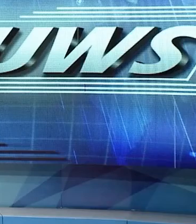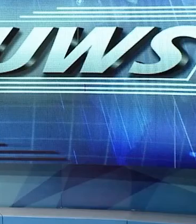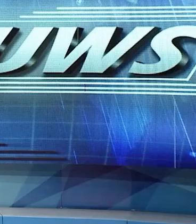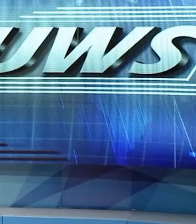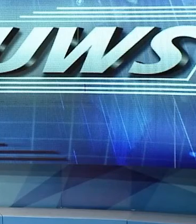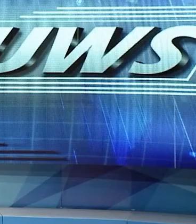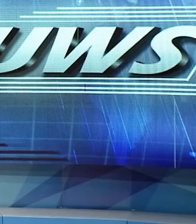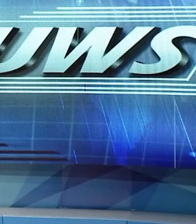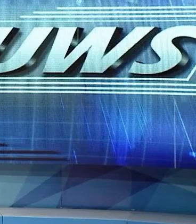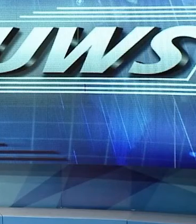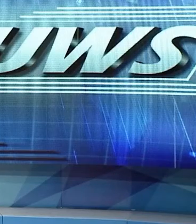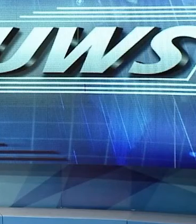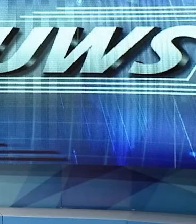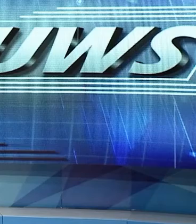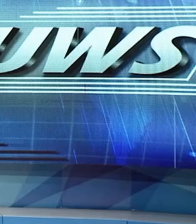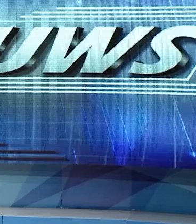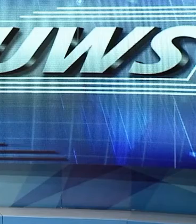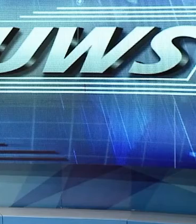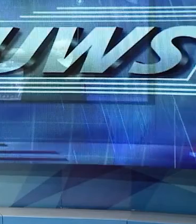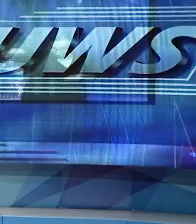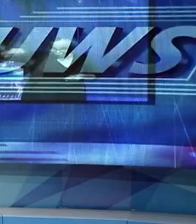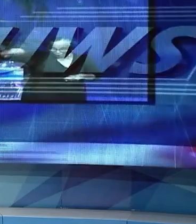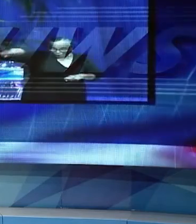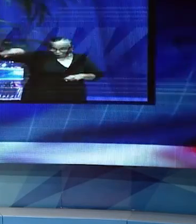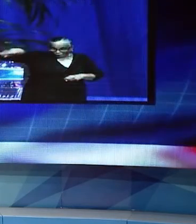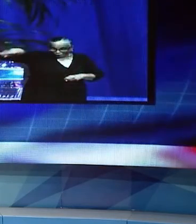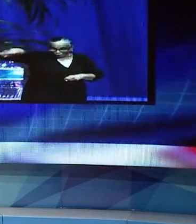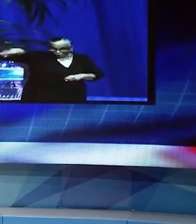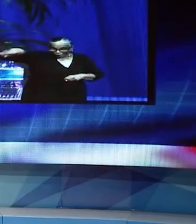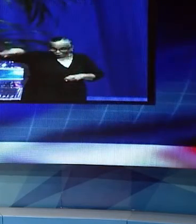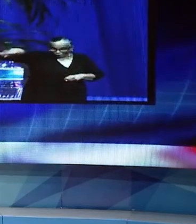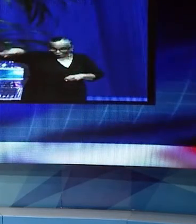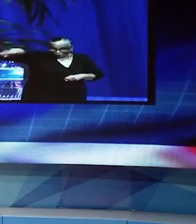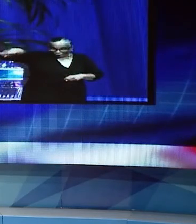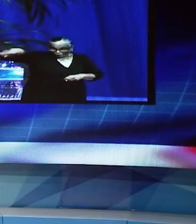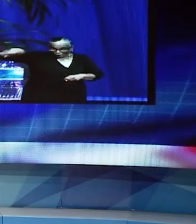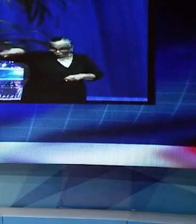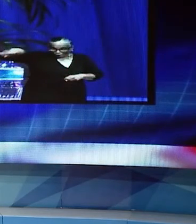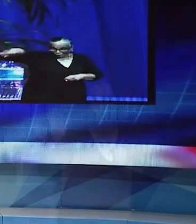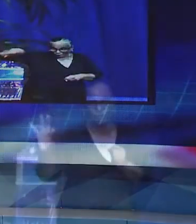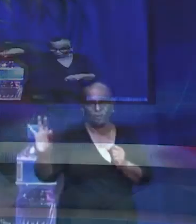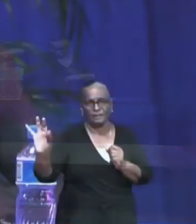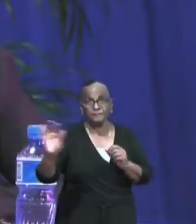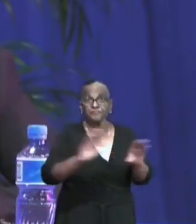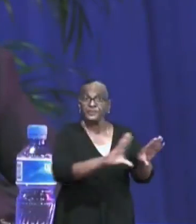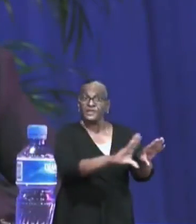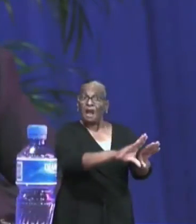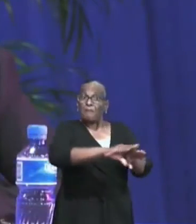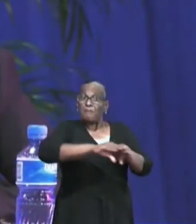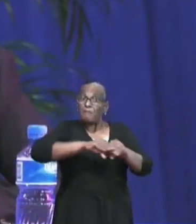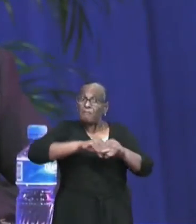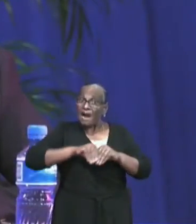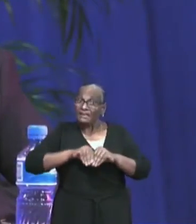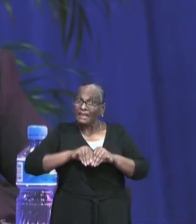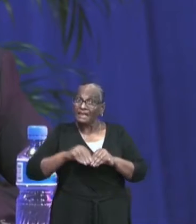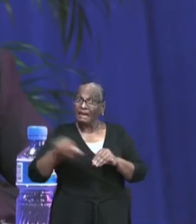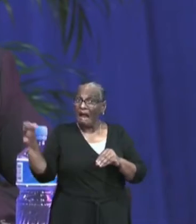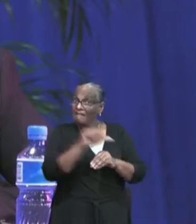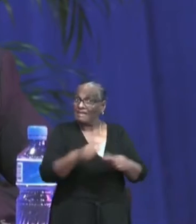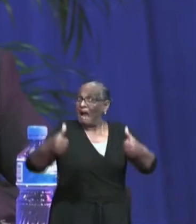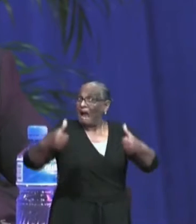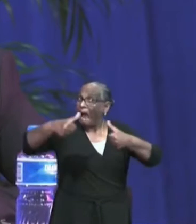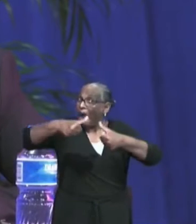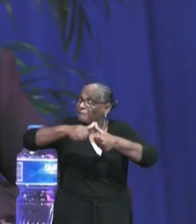Het managementteam probeert zoveel als mogelijk de COVID-19-curve laag te houden. Woorden van de directeur van